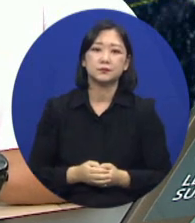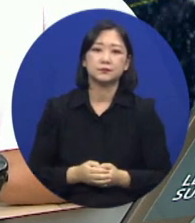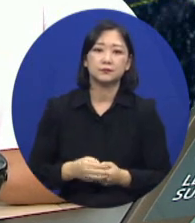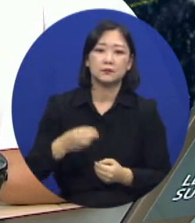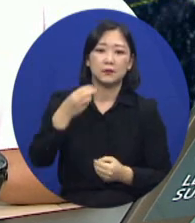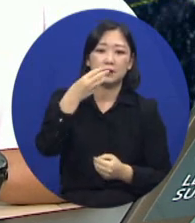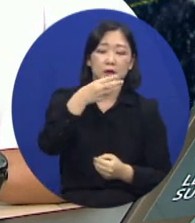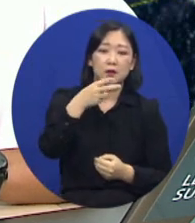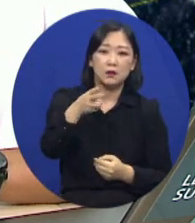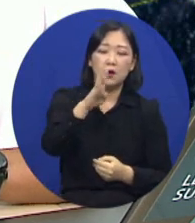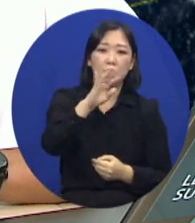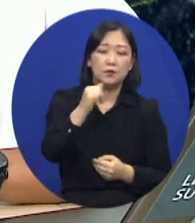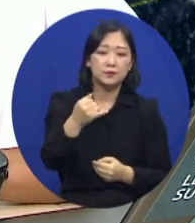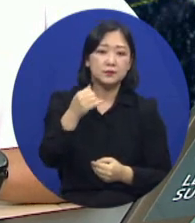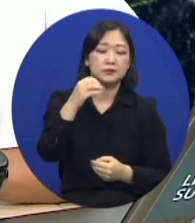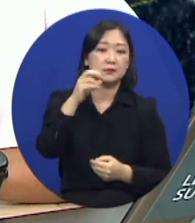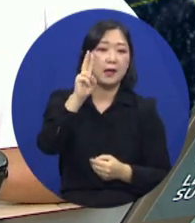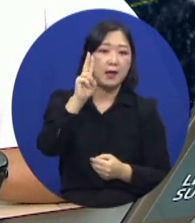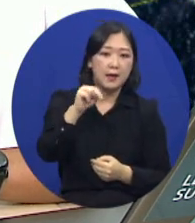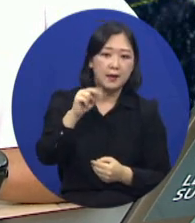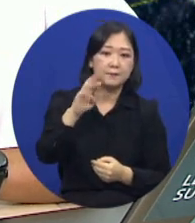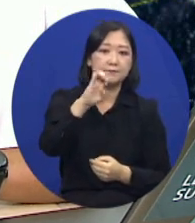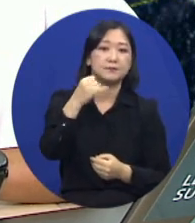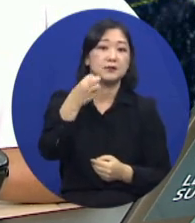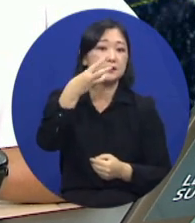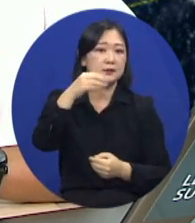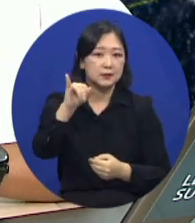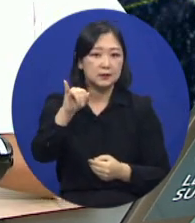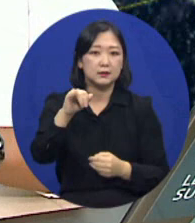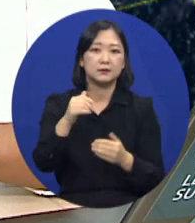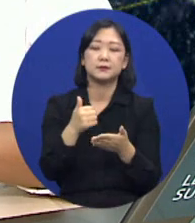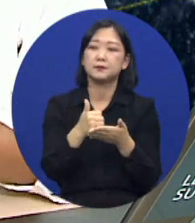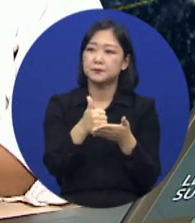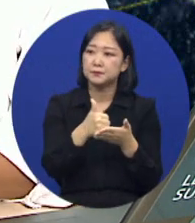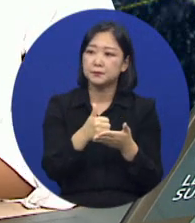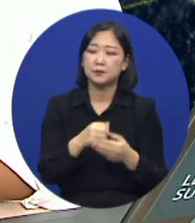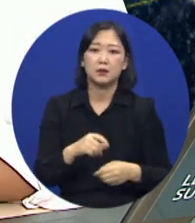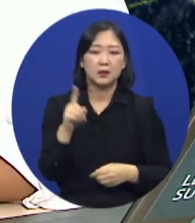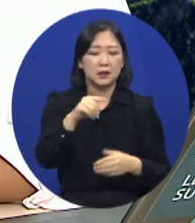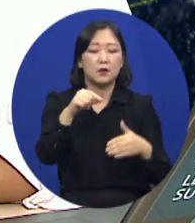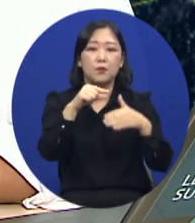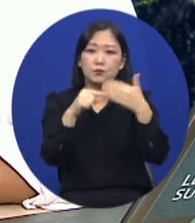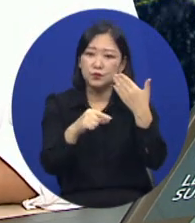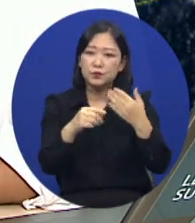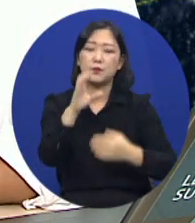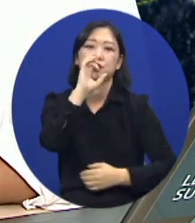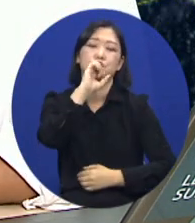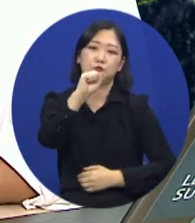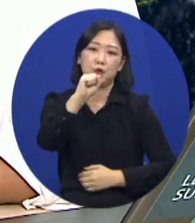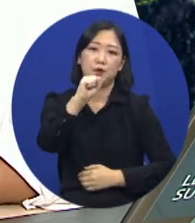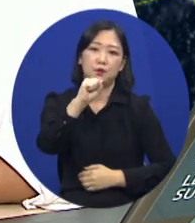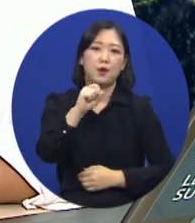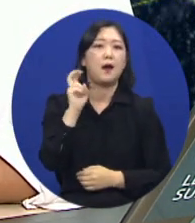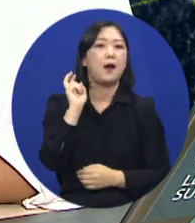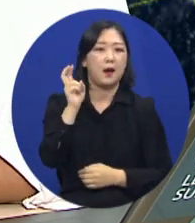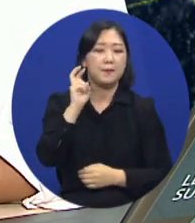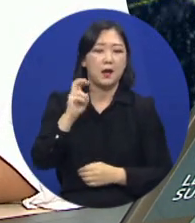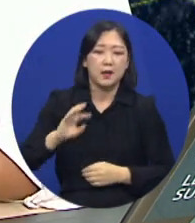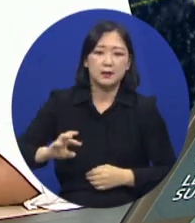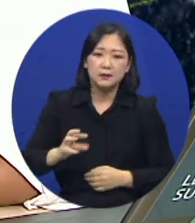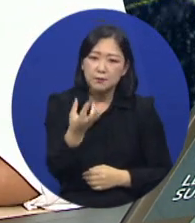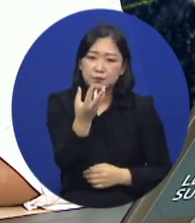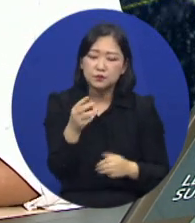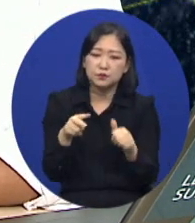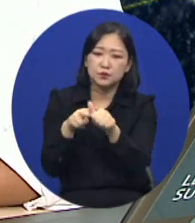러브앤프리 부부님께서 댓글을 좀 달아주신 게 있네요. 네. 아 이런 프로 좋아요라는 그러니까 아마 이제